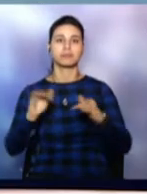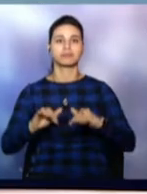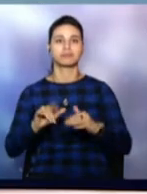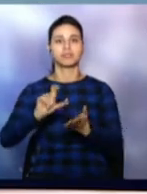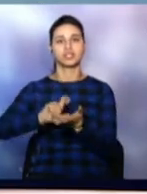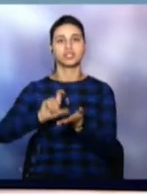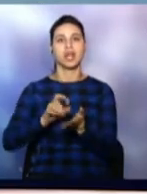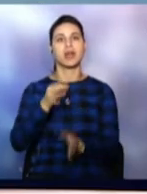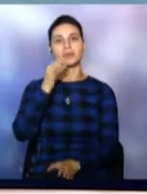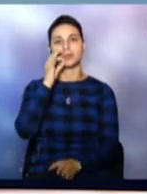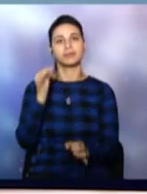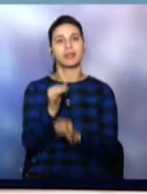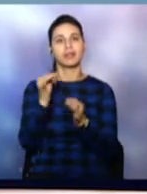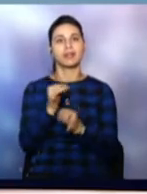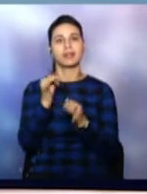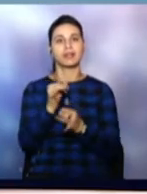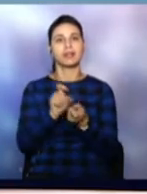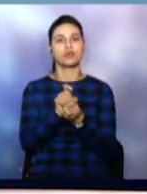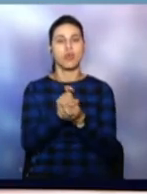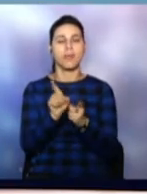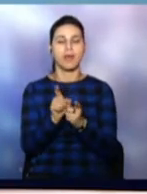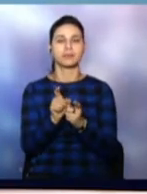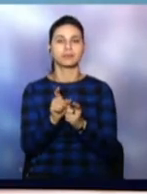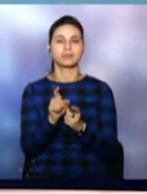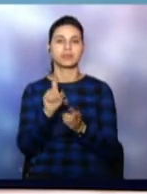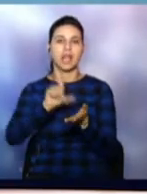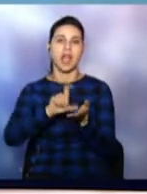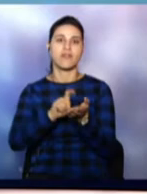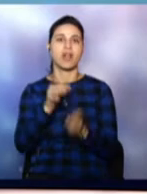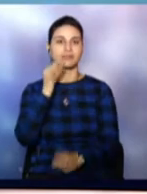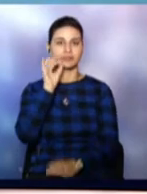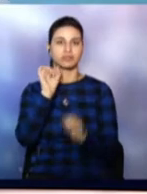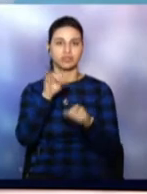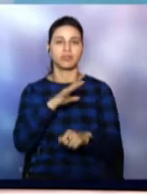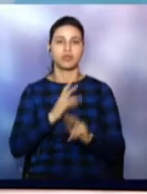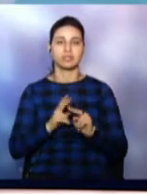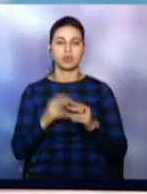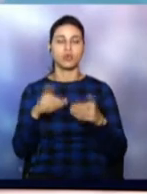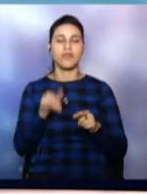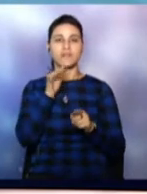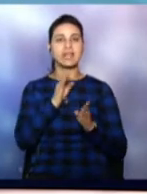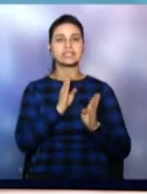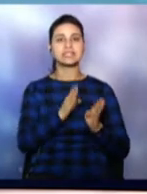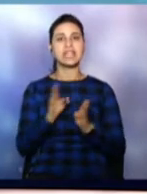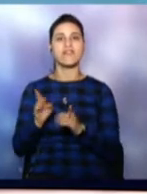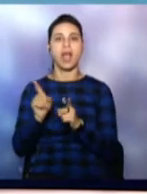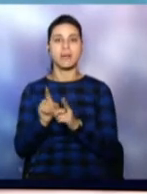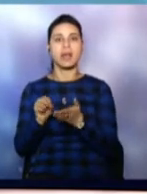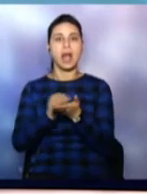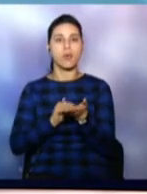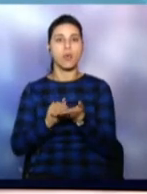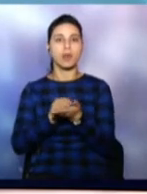დაბრძანდებიან, დასხდებიან და აბა სანამ დაიწყოთ ხოლმე თითო ფინჯანი ყავა. ანუ ეს არის რიტუალური, აი თუ